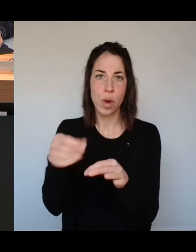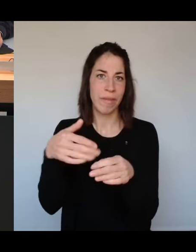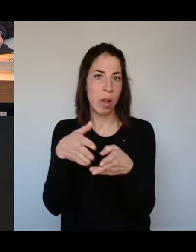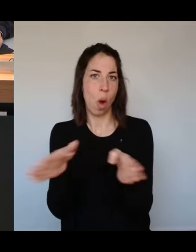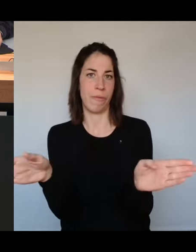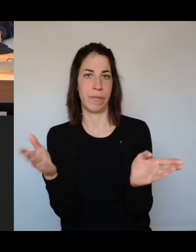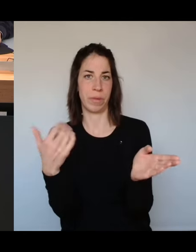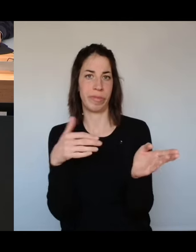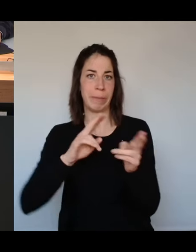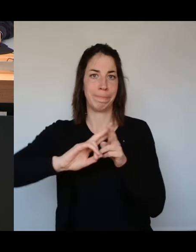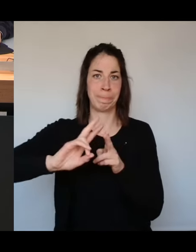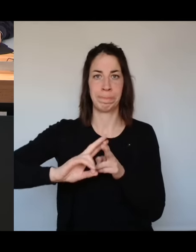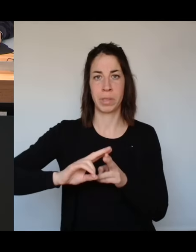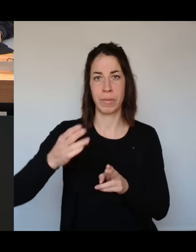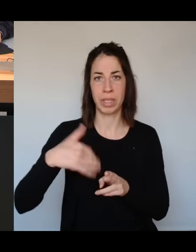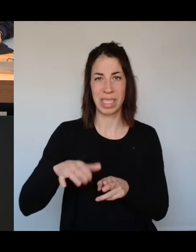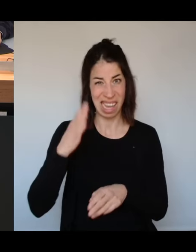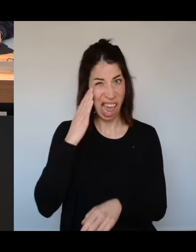aktuelle